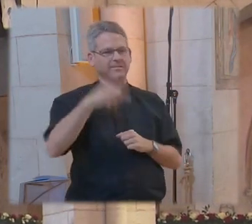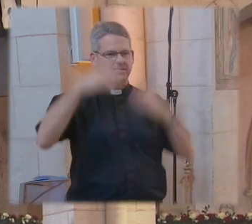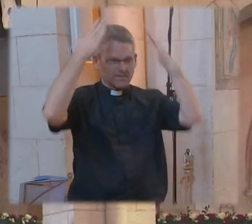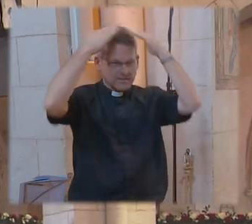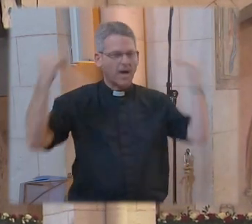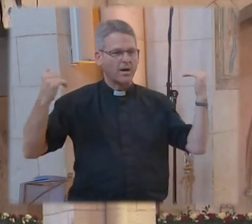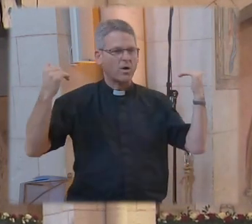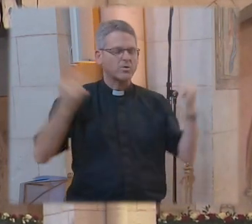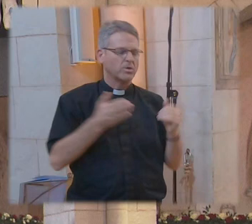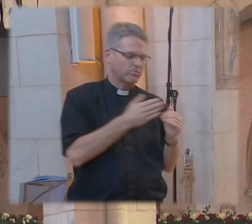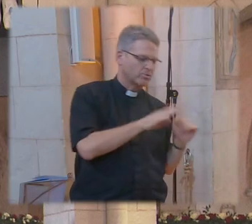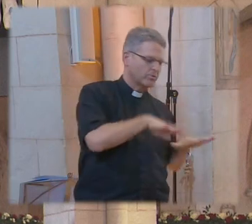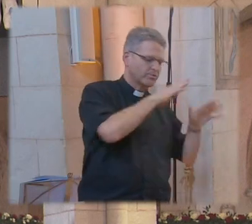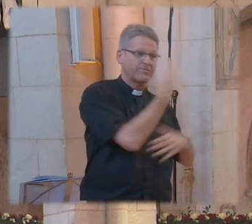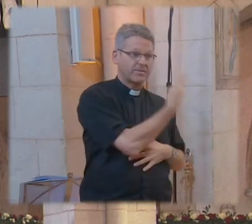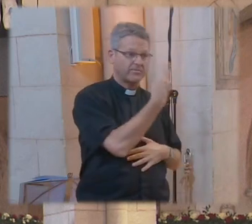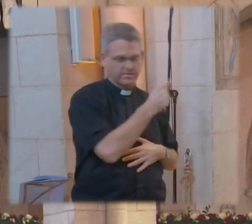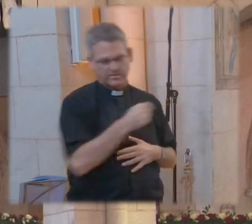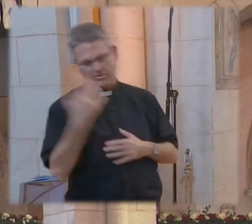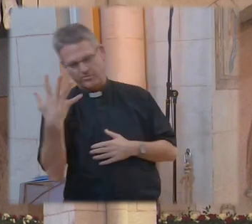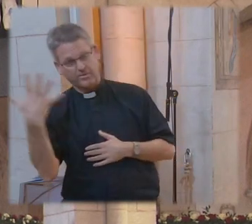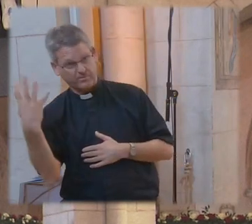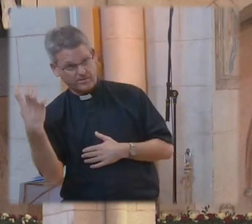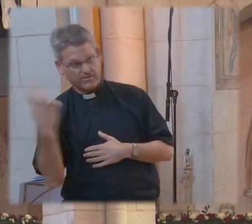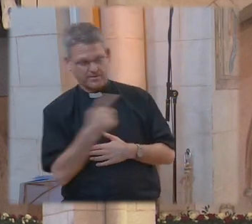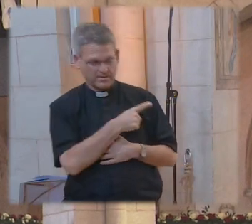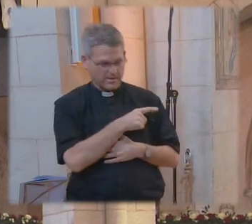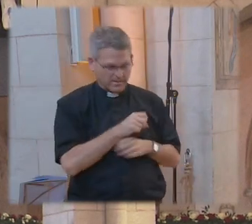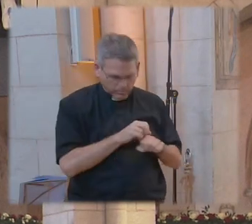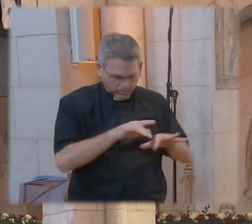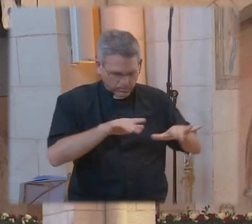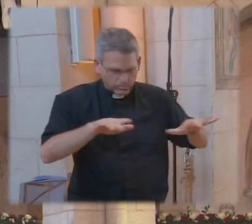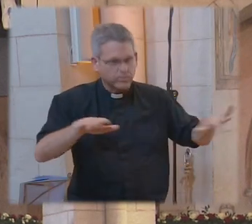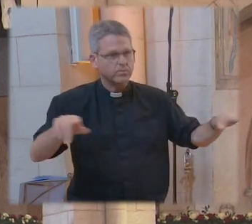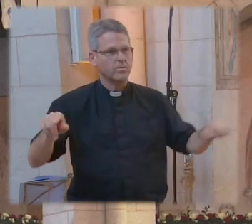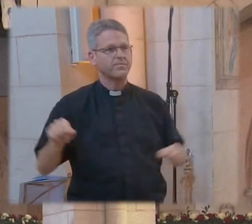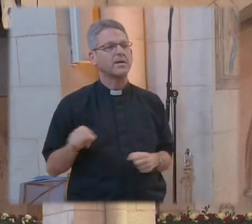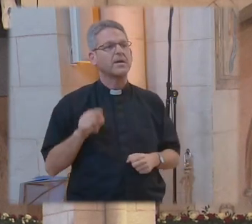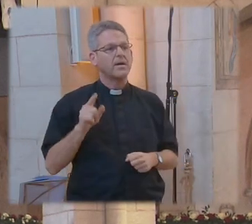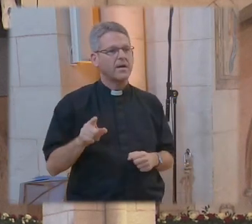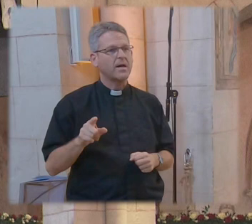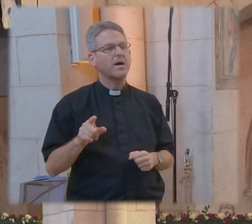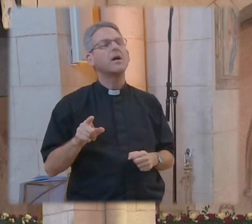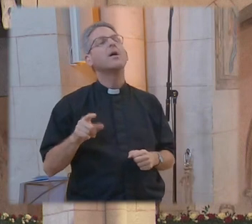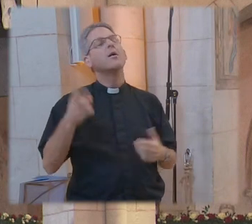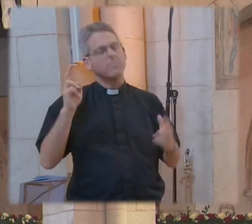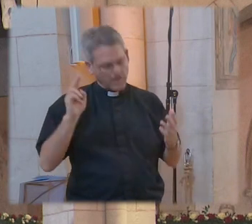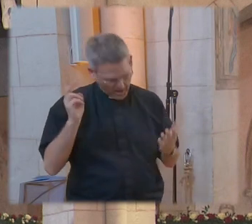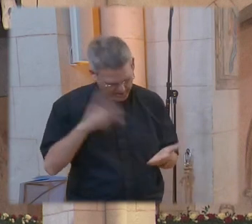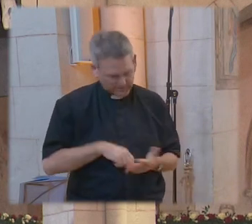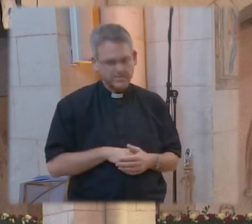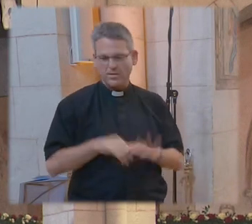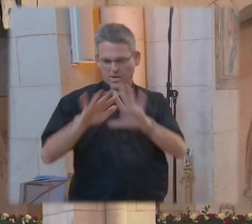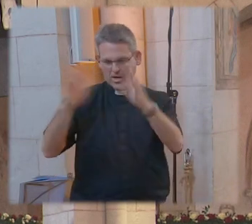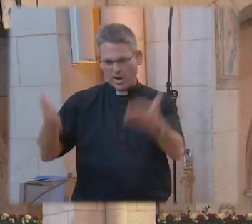den Jahren 1944 und 1945 ausgebrochen war, in den Quarantäneblock 17